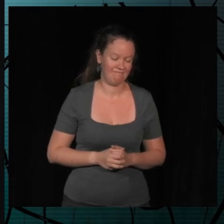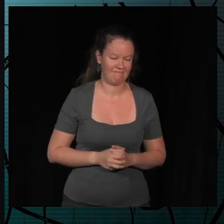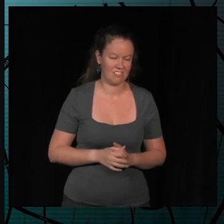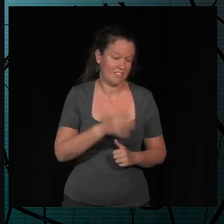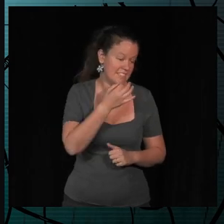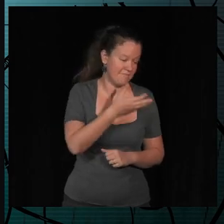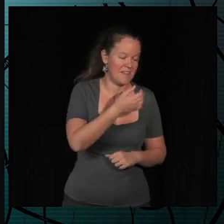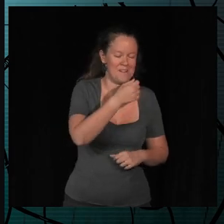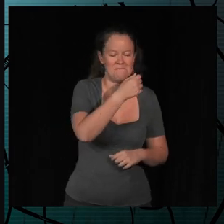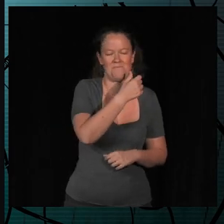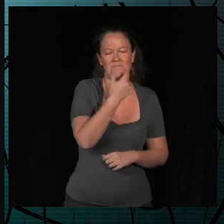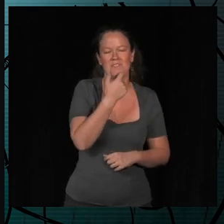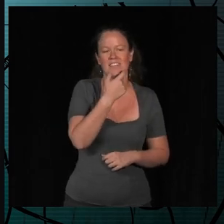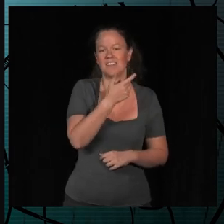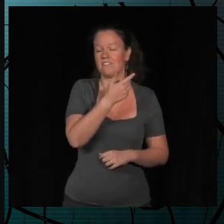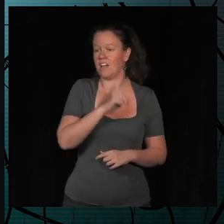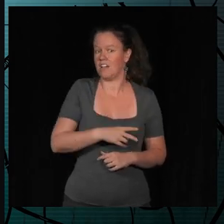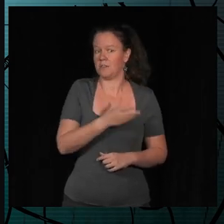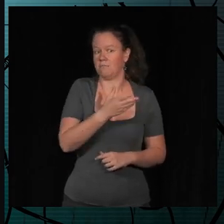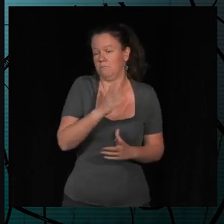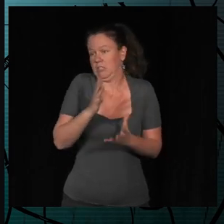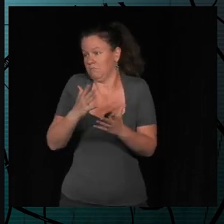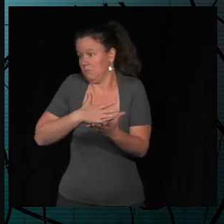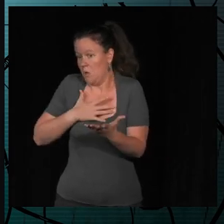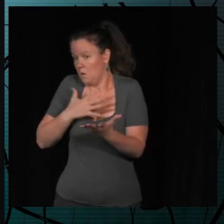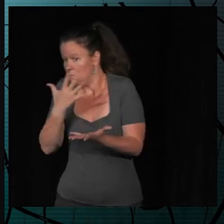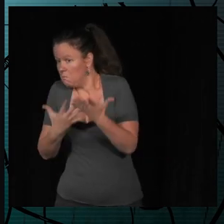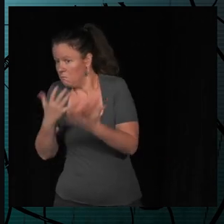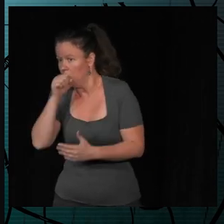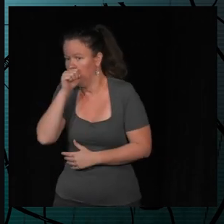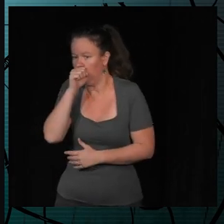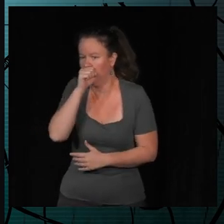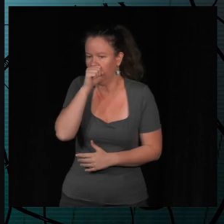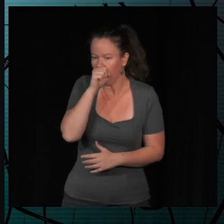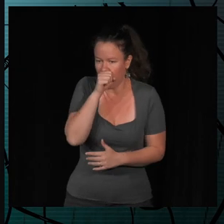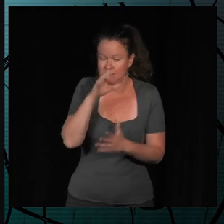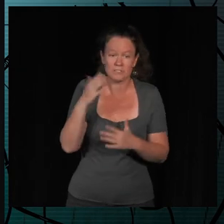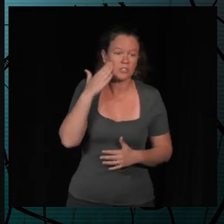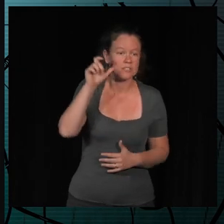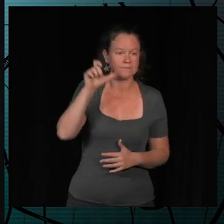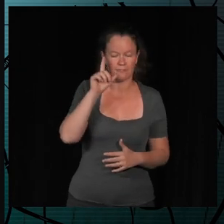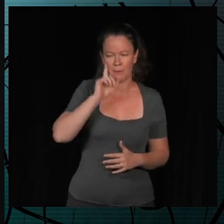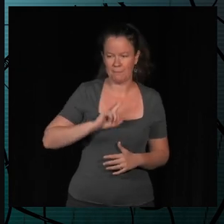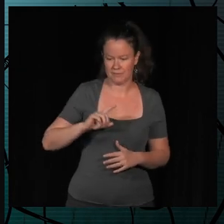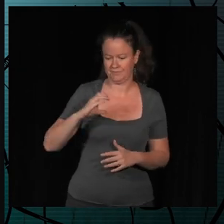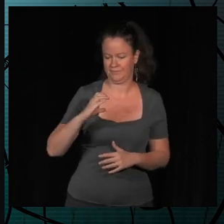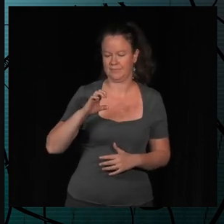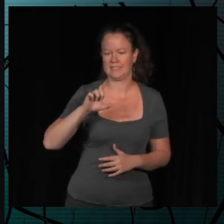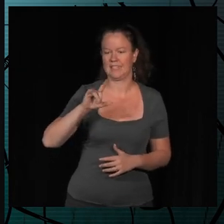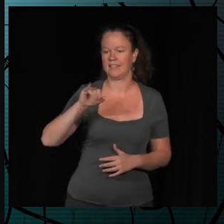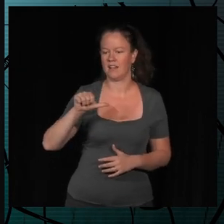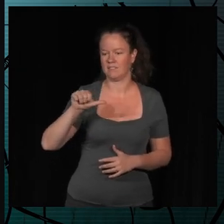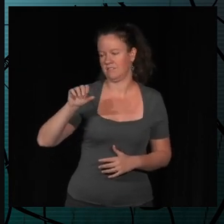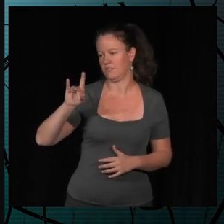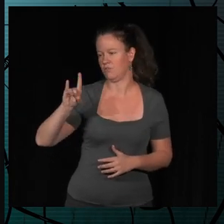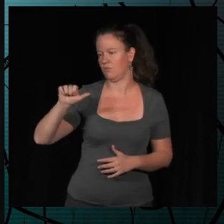euh c'est que euh peut-être que vous connaissez une certaine céia auan qui est une grande ux designer